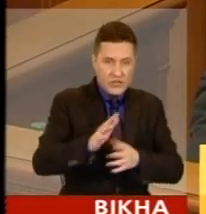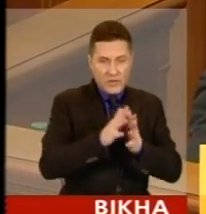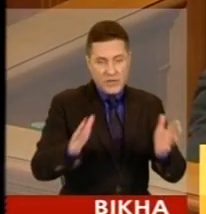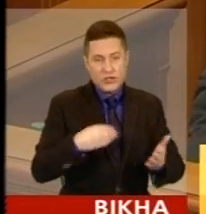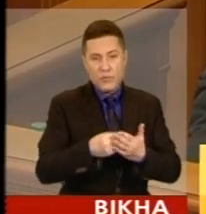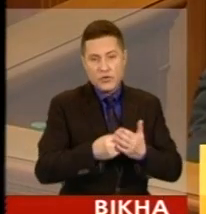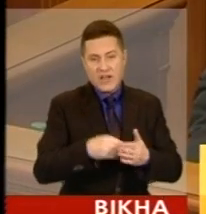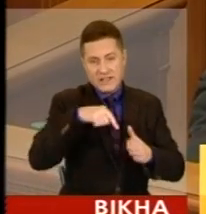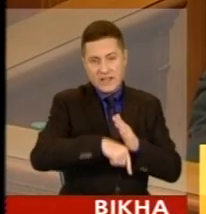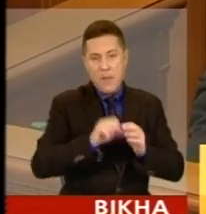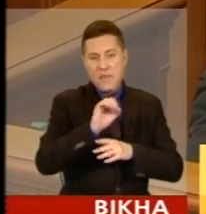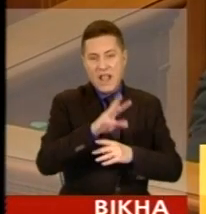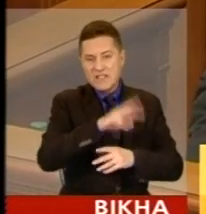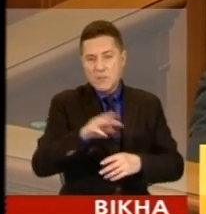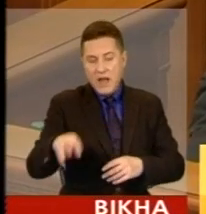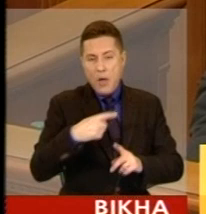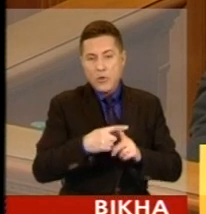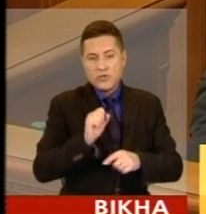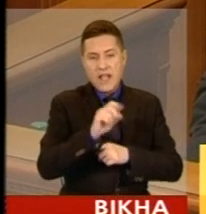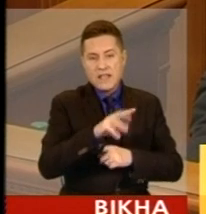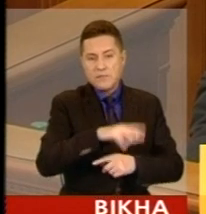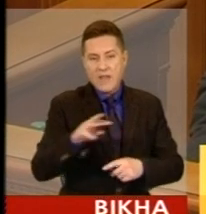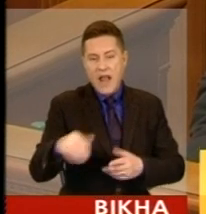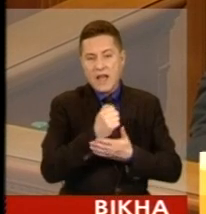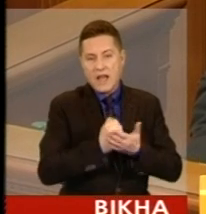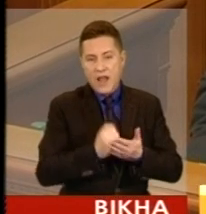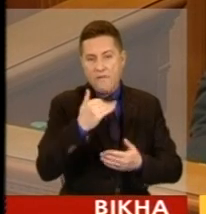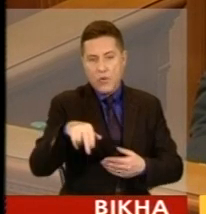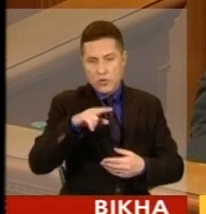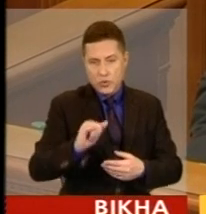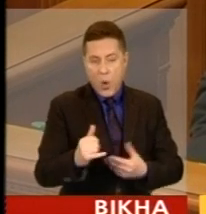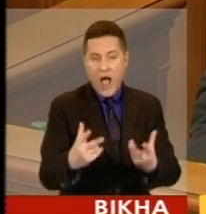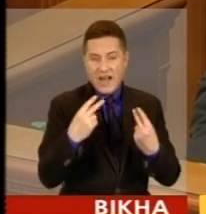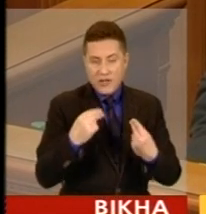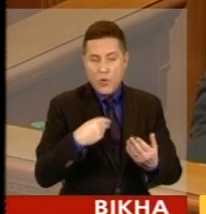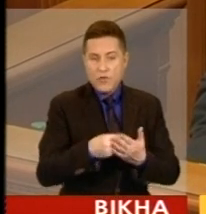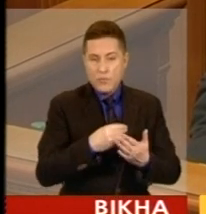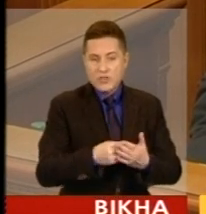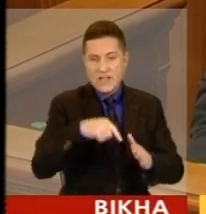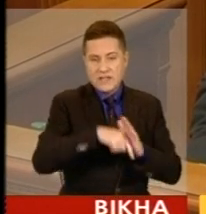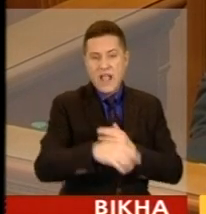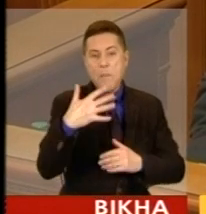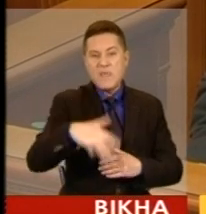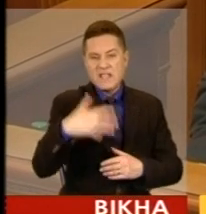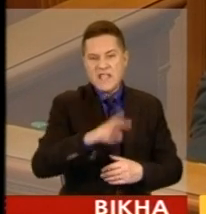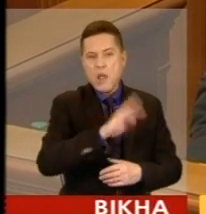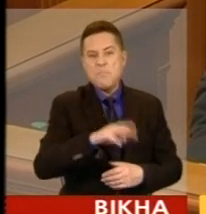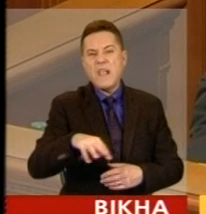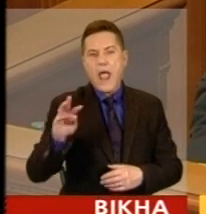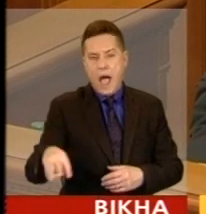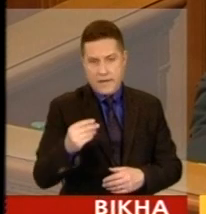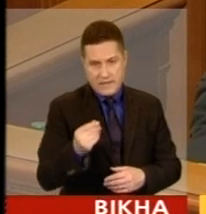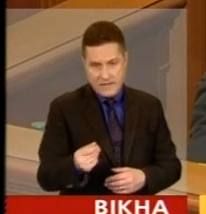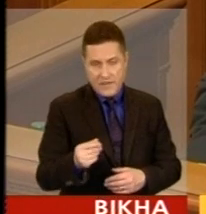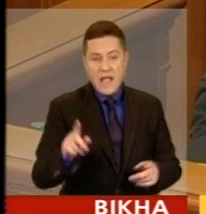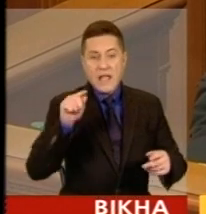15 мільярдів і плюс 11 мільярдів з резервного фонду. Орієнтований бюджет на наступний рік складає 50 мільярдів. Те,